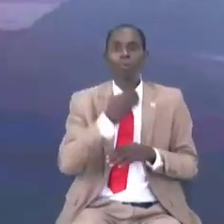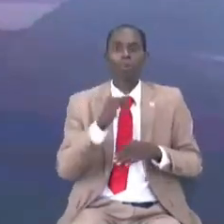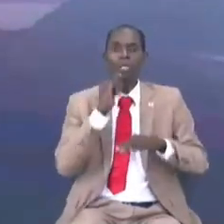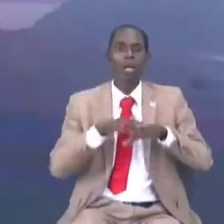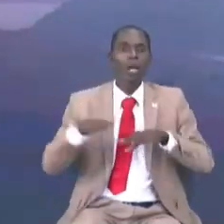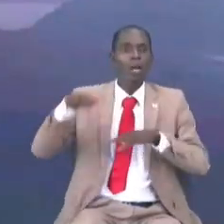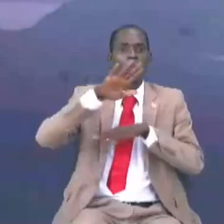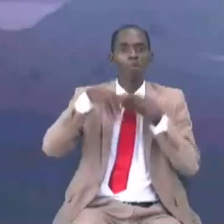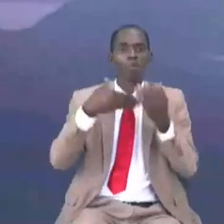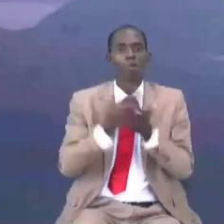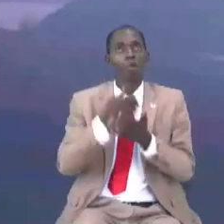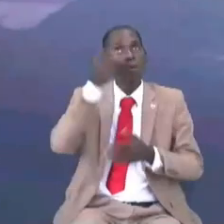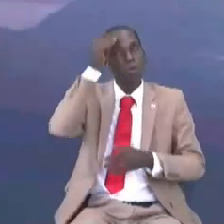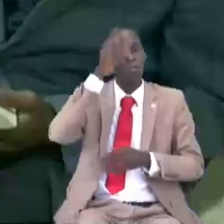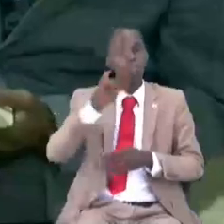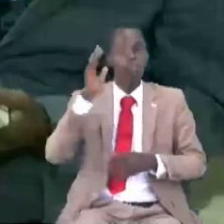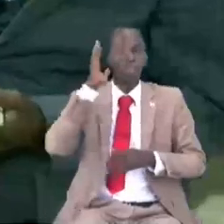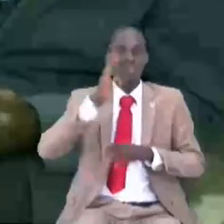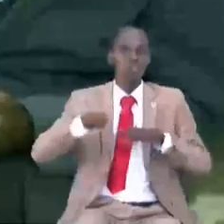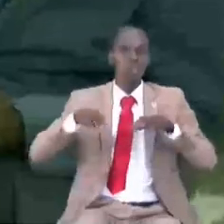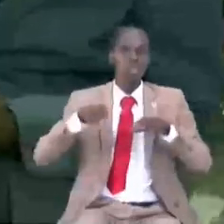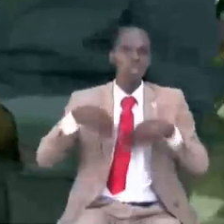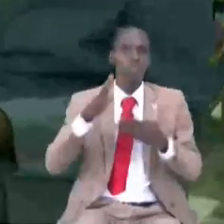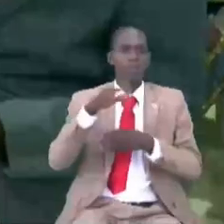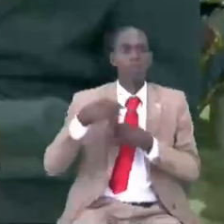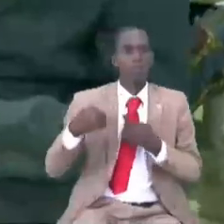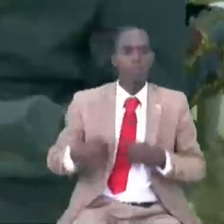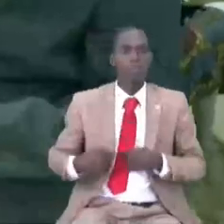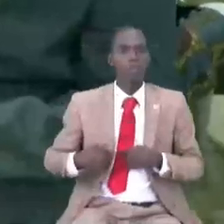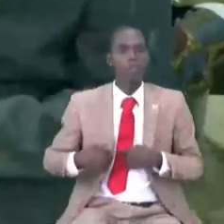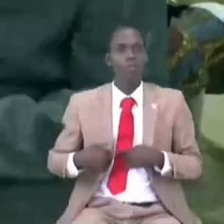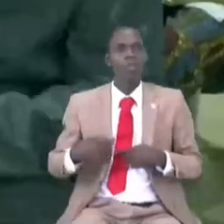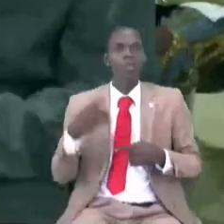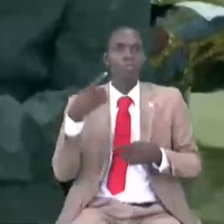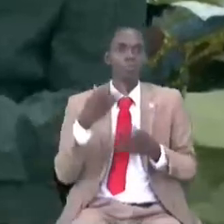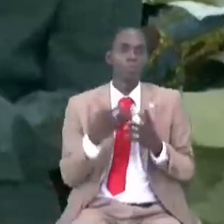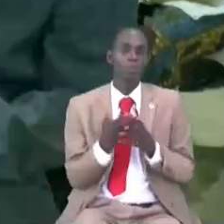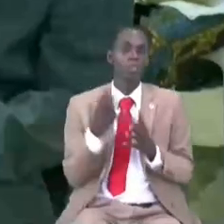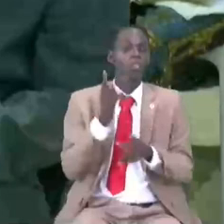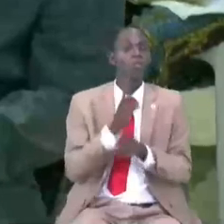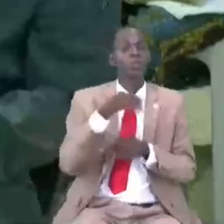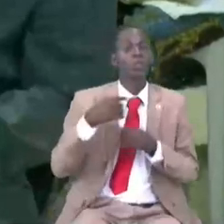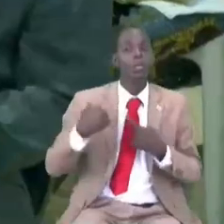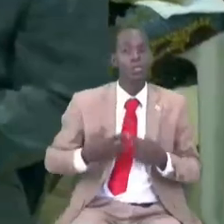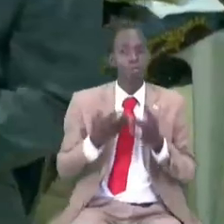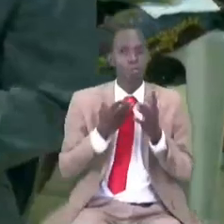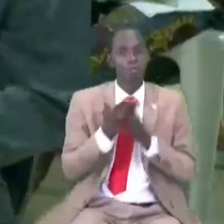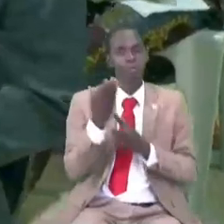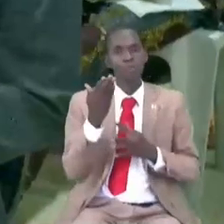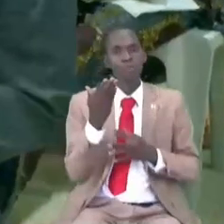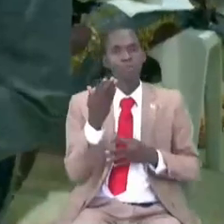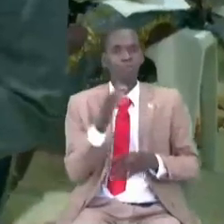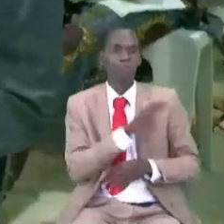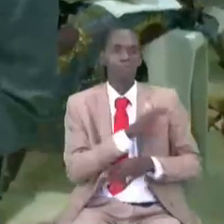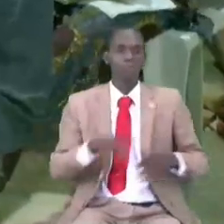toute compréhension préservera vos cœurs en notre Seigneur Jésus-Christ. La paix de Dieu dans